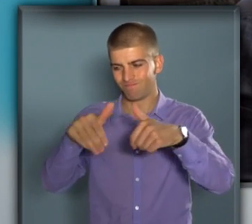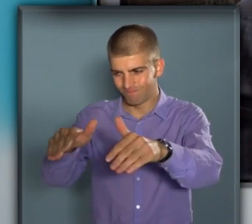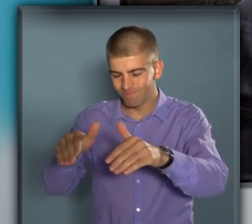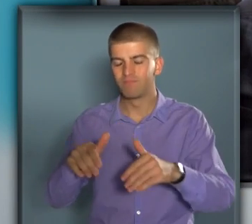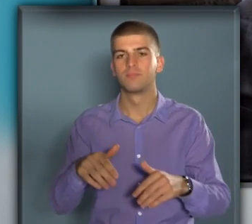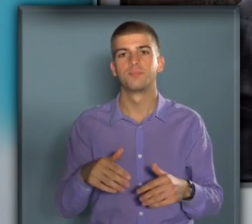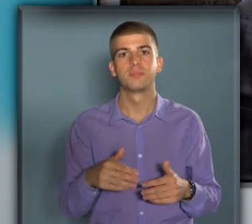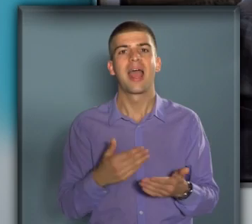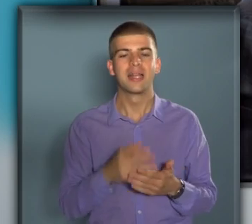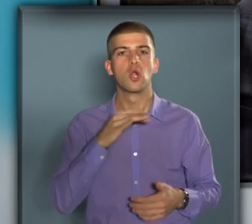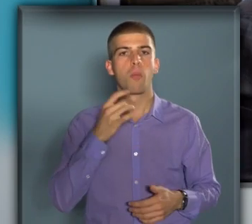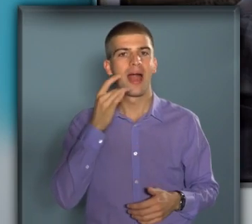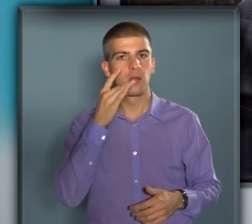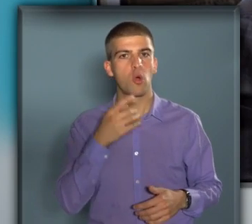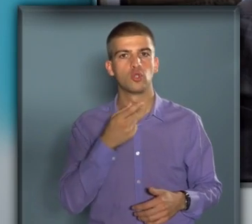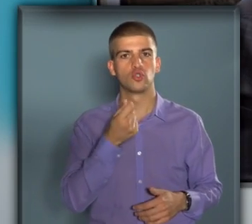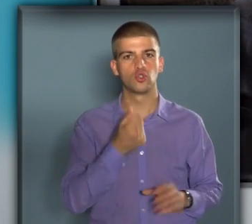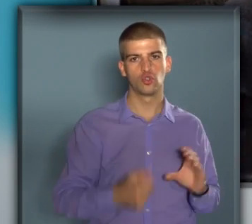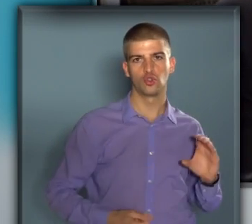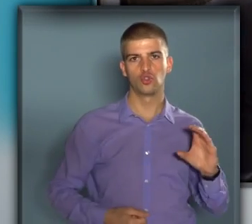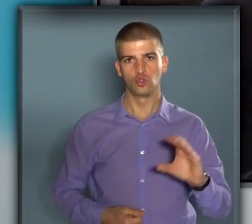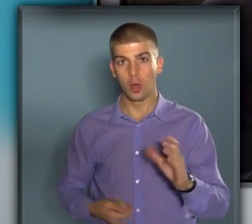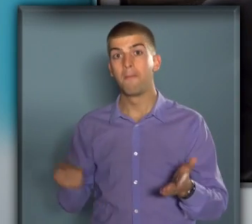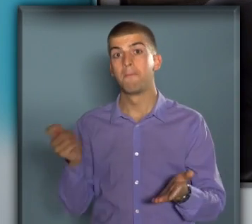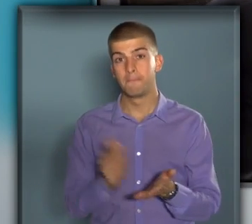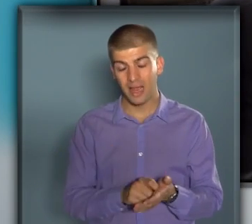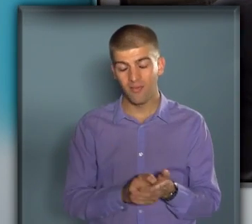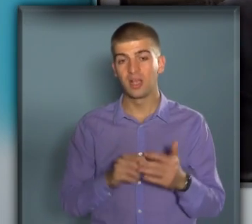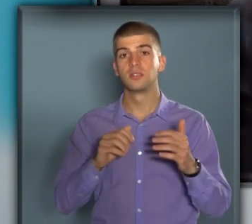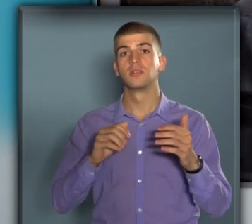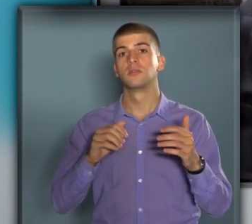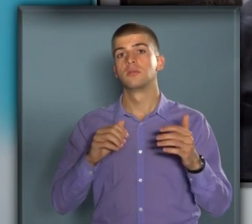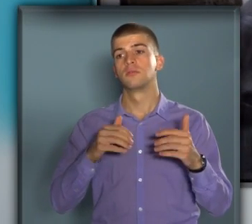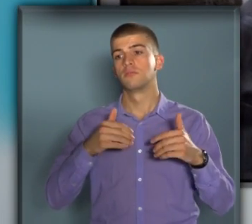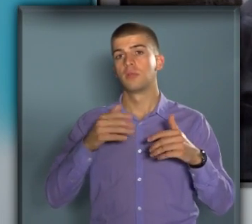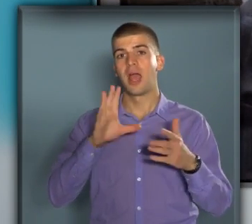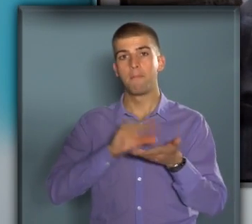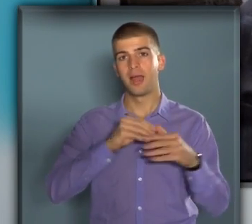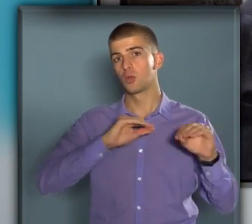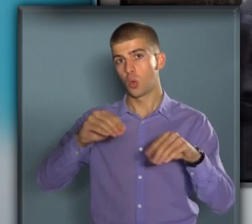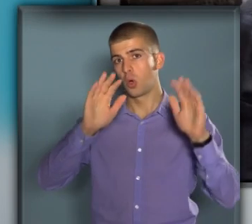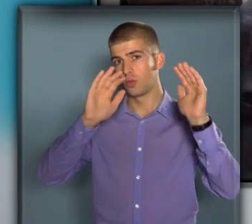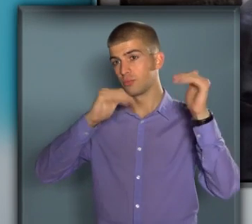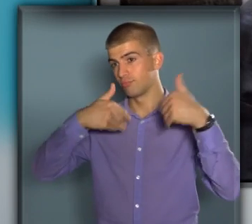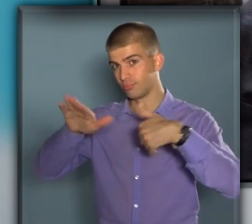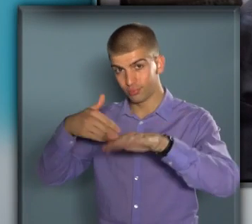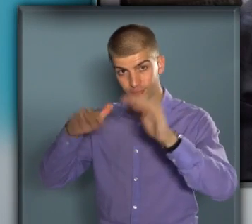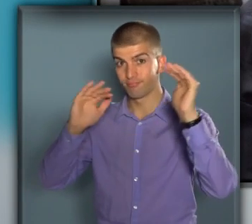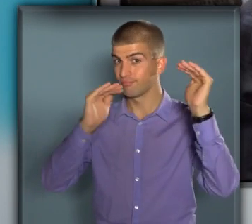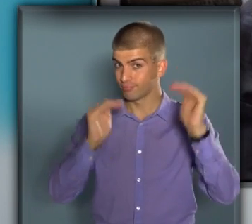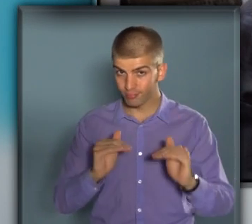forrás nem az önkormányzatnak kell állni, ezt a Robert Bosch fogja biztosítani, illetve megvásárolja majd a területet a végén,